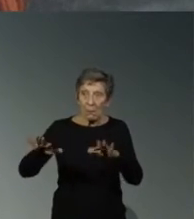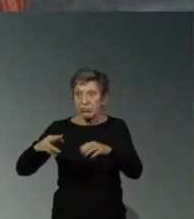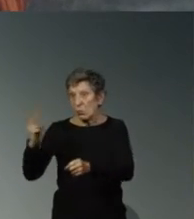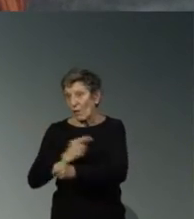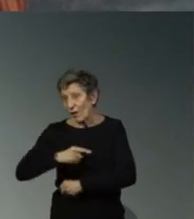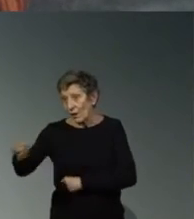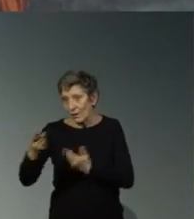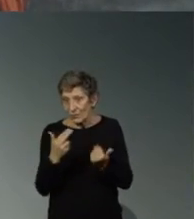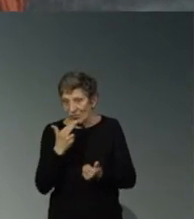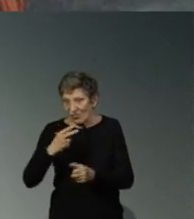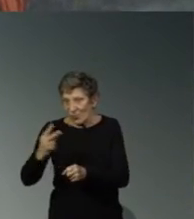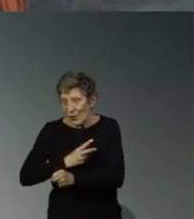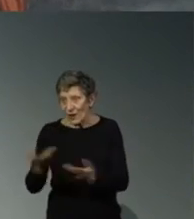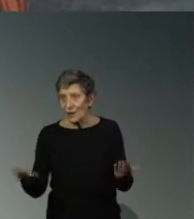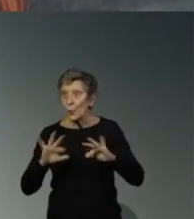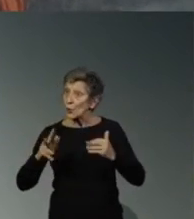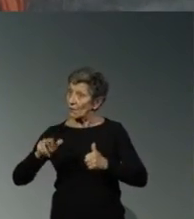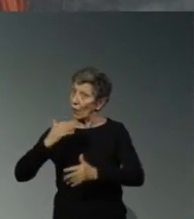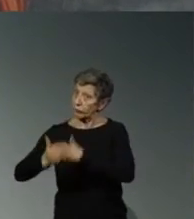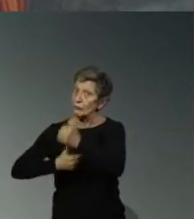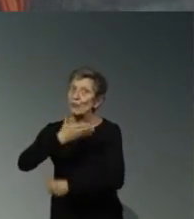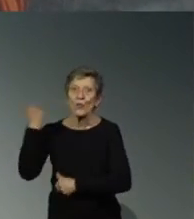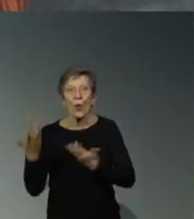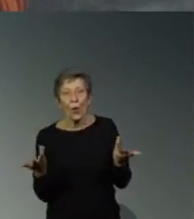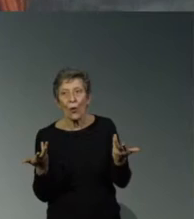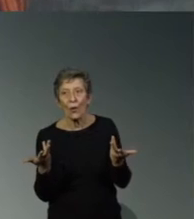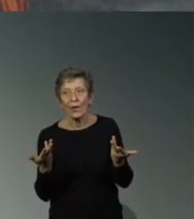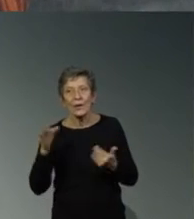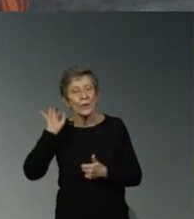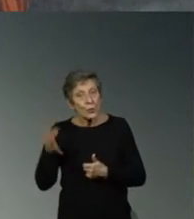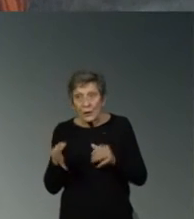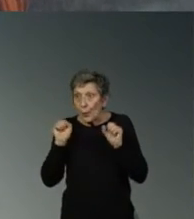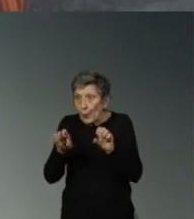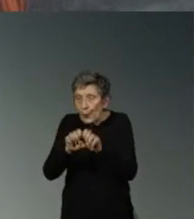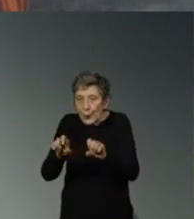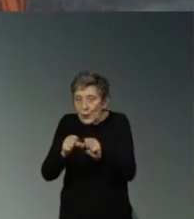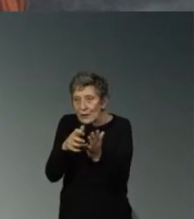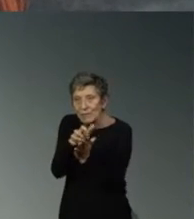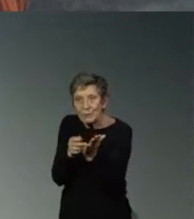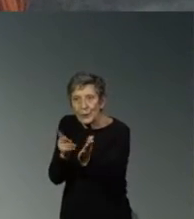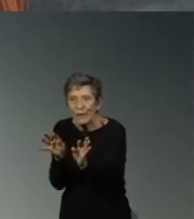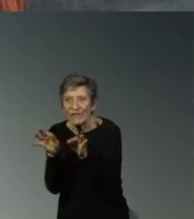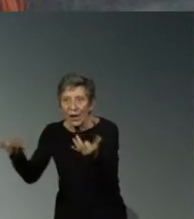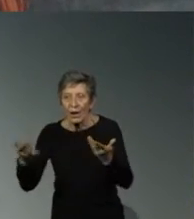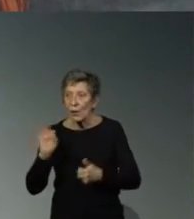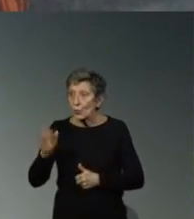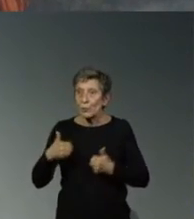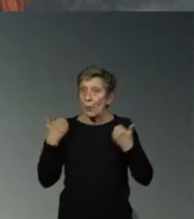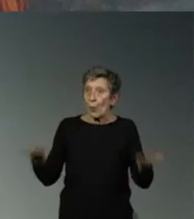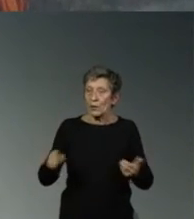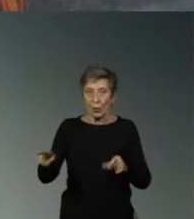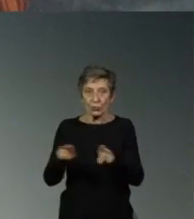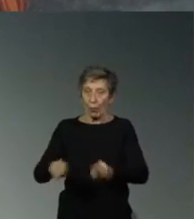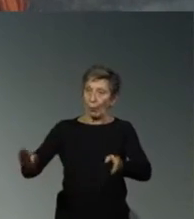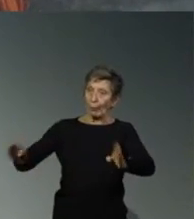donc il va peut-être s'améliorer, hein, sans doute. Même, il s'améliorera et il produira des choses plus fines. Mais pour l'instant, c'est vraiment du gros standard.